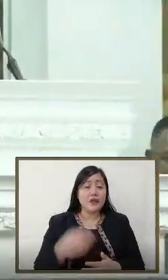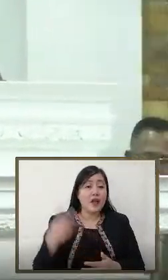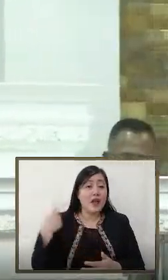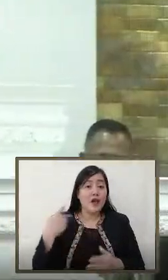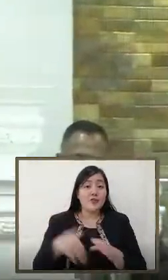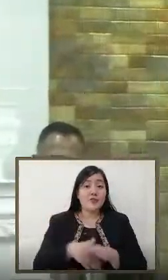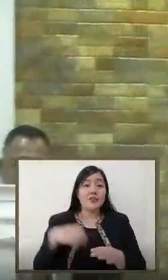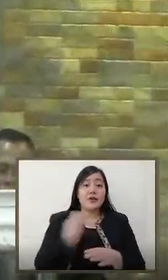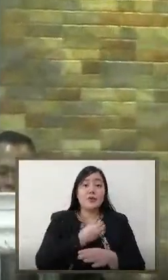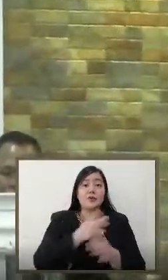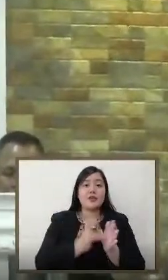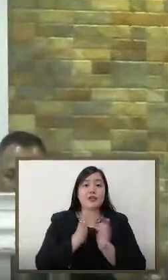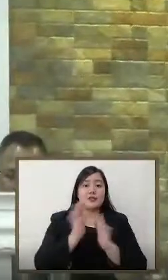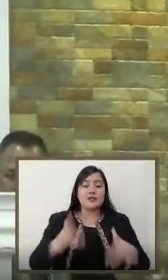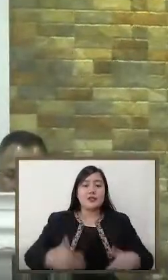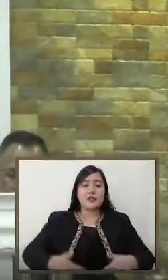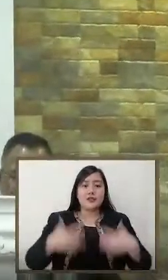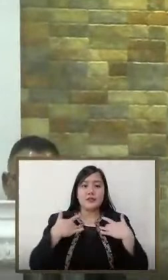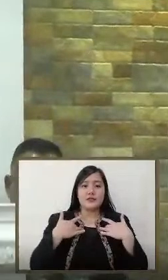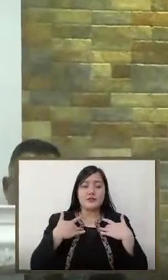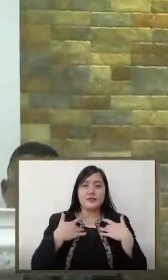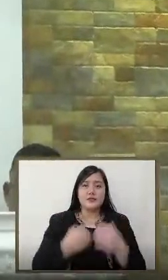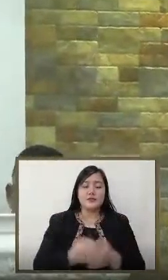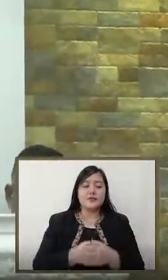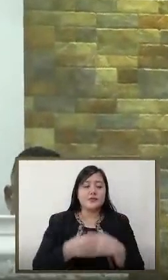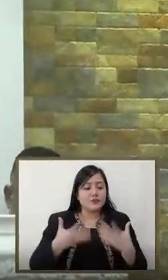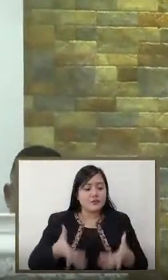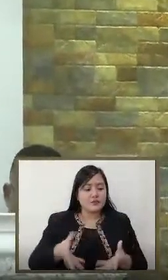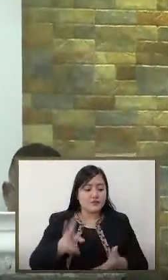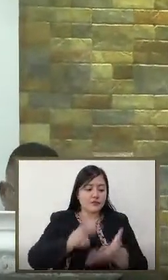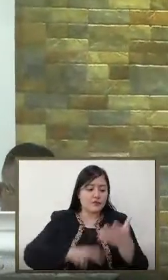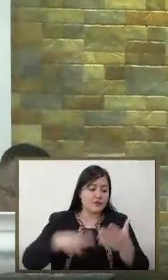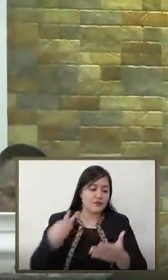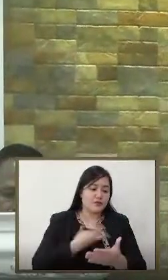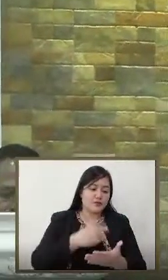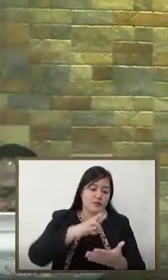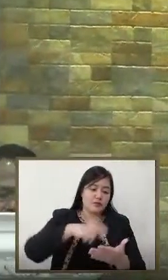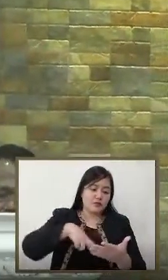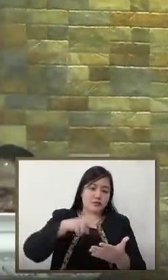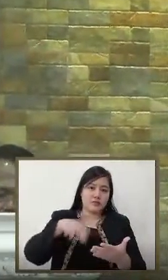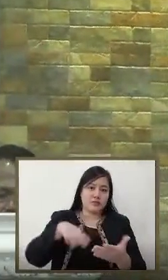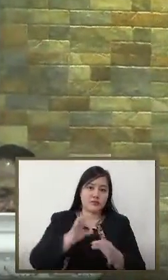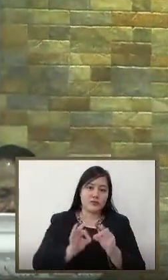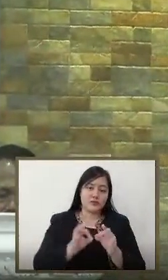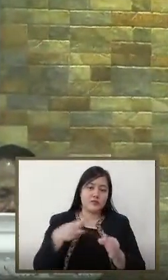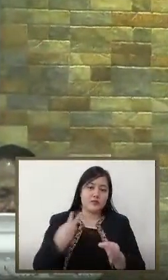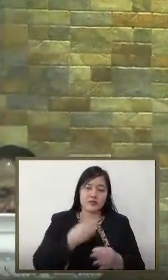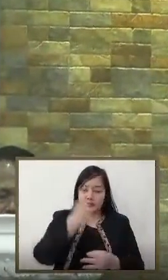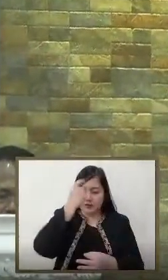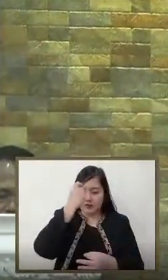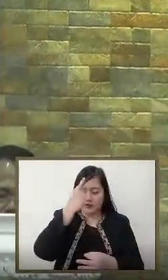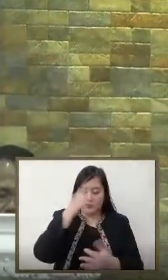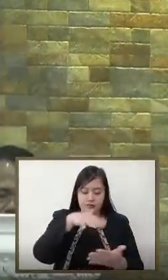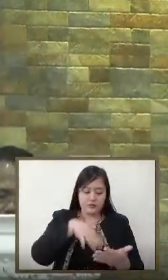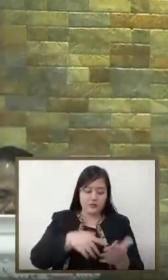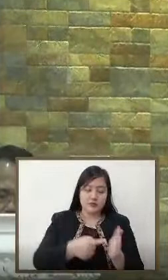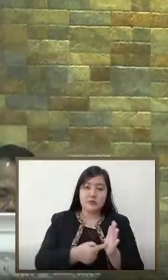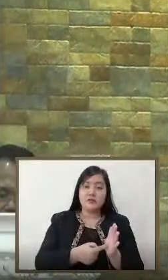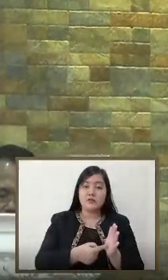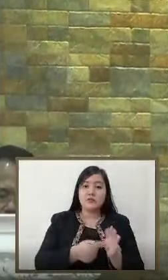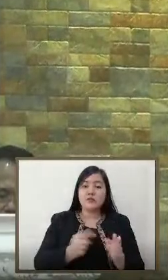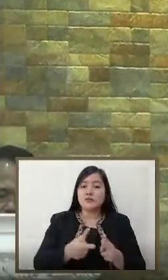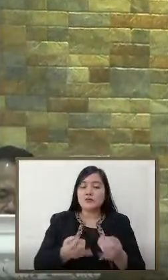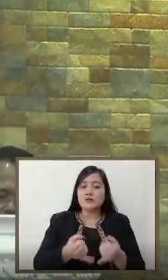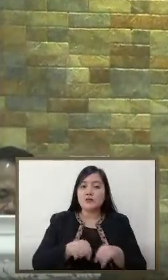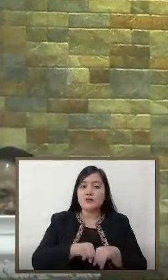po ito, no? Ay dito na lang sa ating talatang binasa, kung ating pong titingnan at liwanagin, mga patid, napakahalaga yung